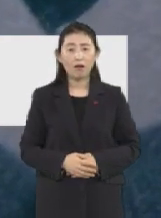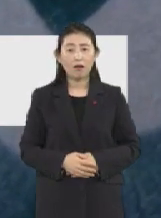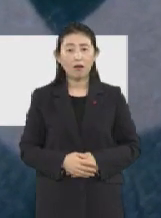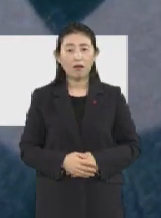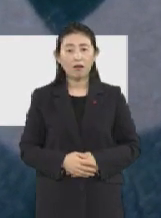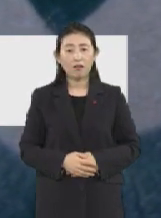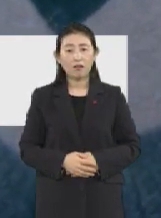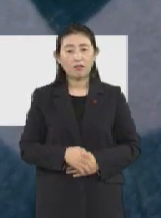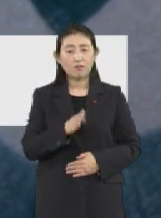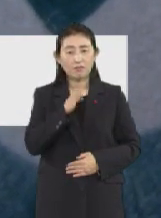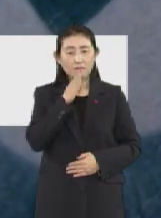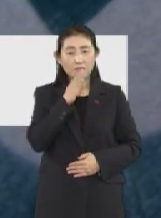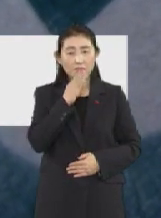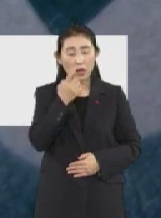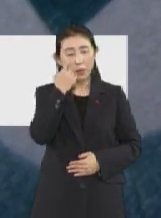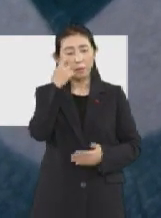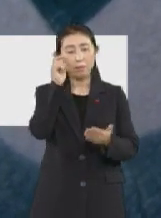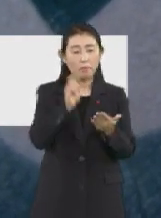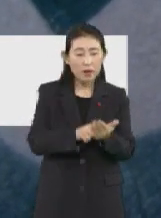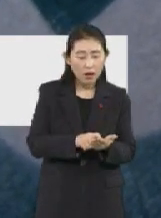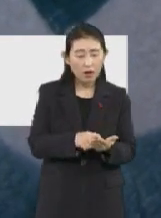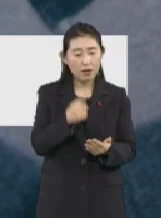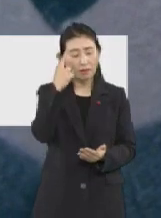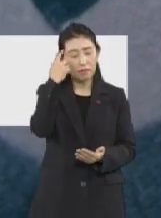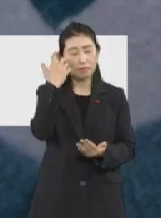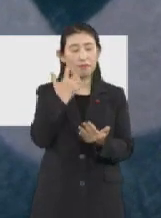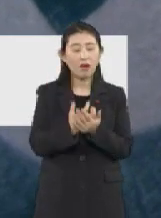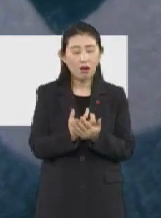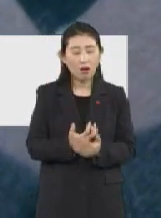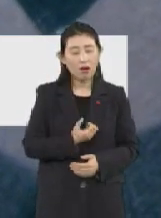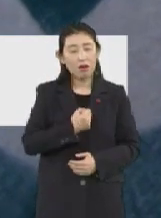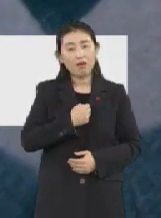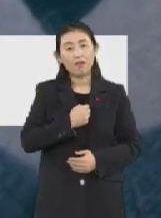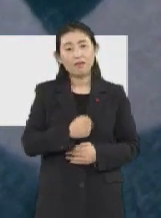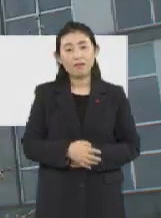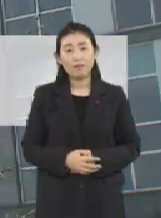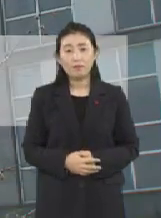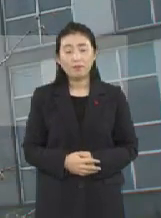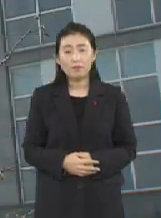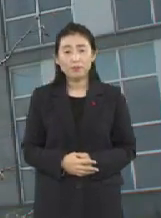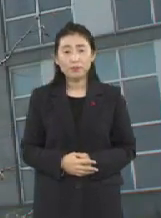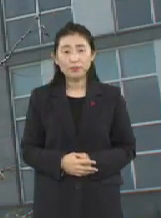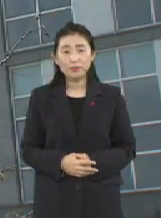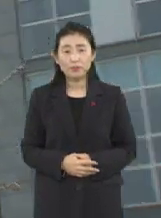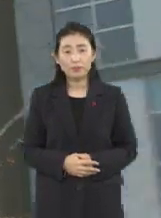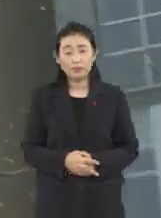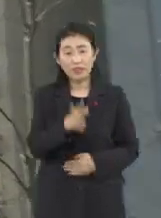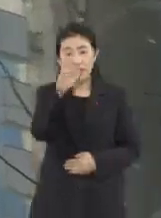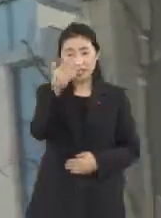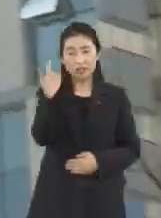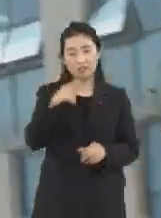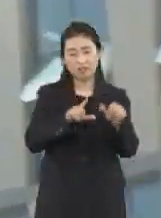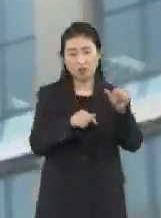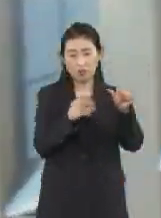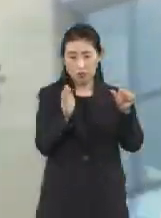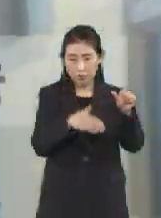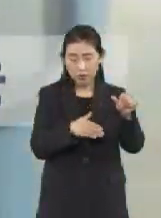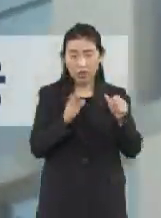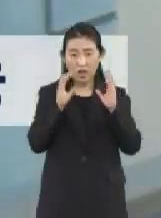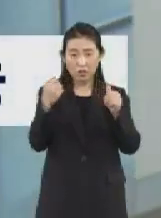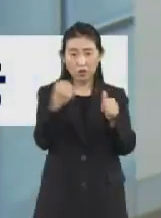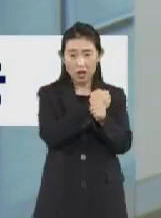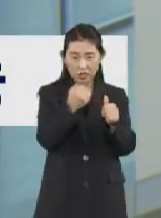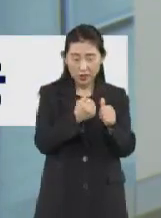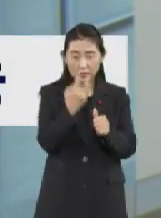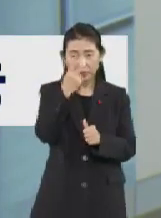건데 사건이 이렇게까지 커질 줄은 그때는 정말 꿈에도 몰랐었죠. 경찰에서도 지난 5월부터